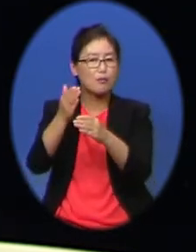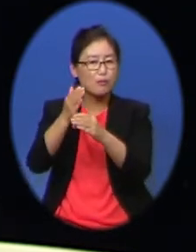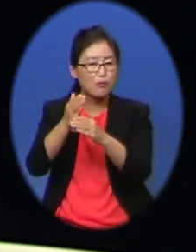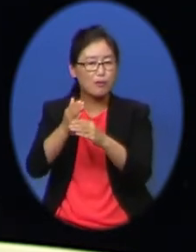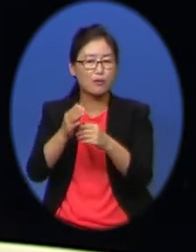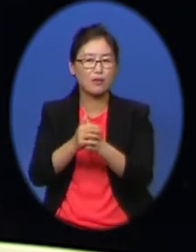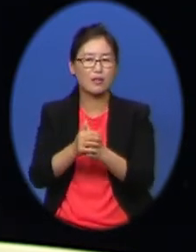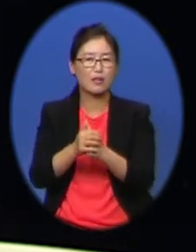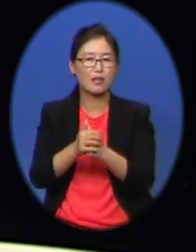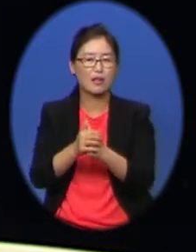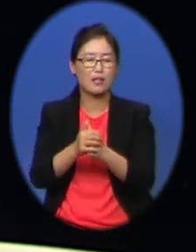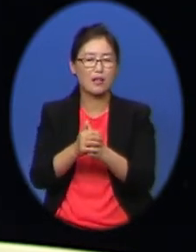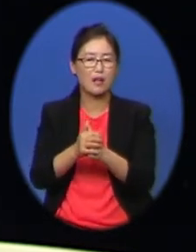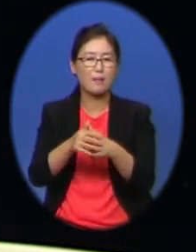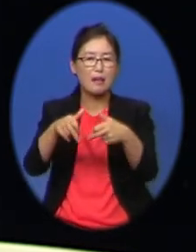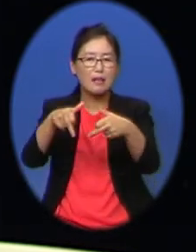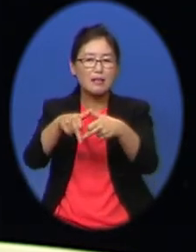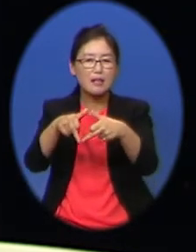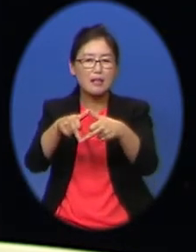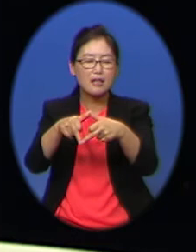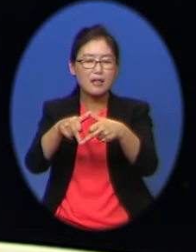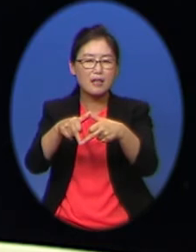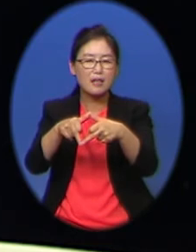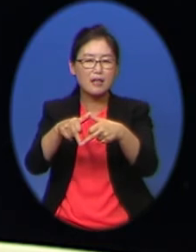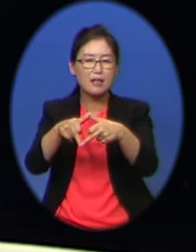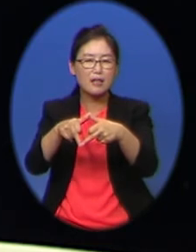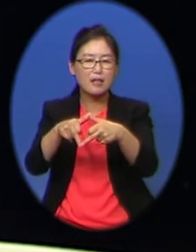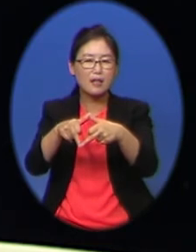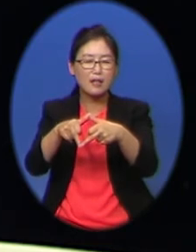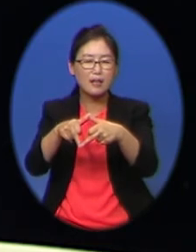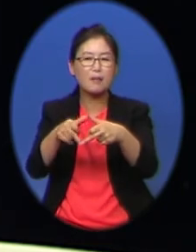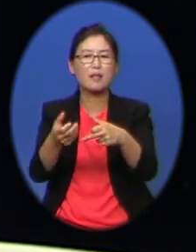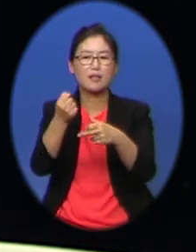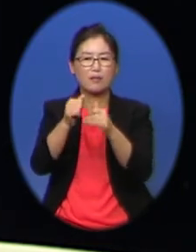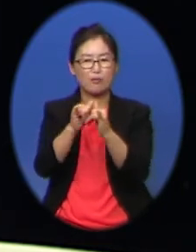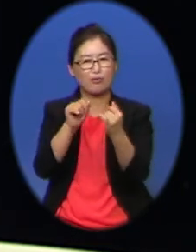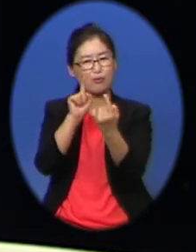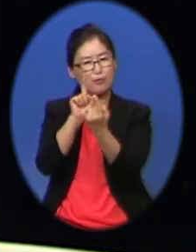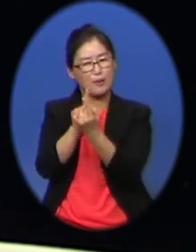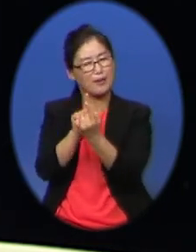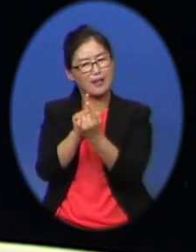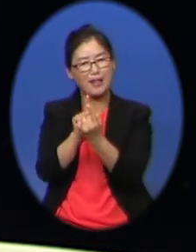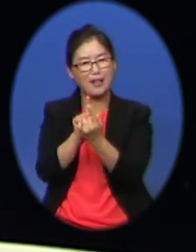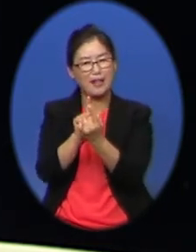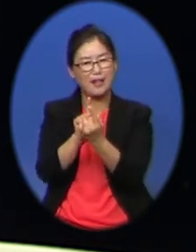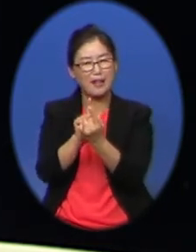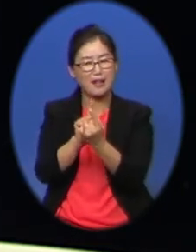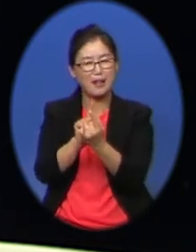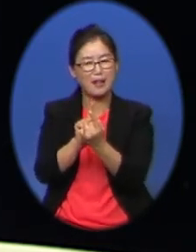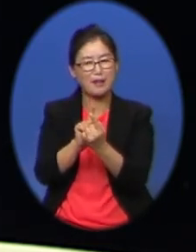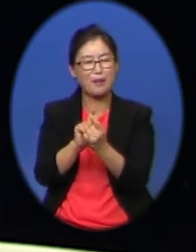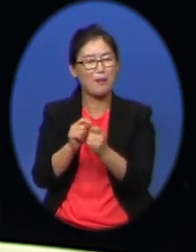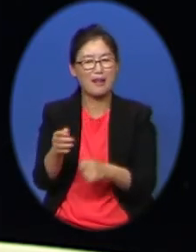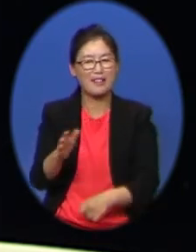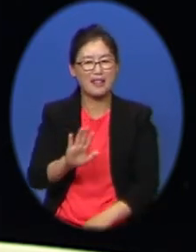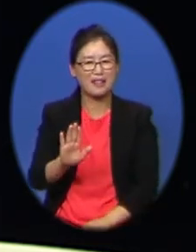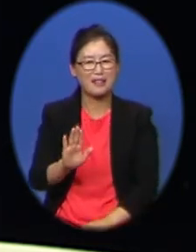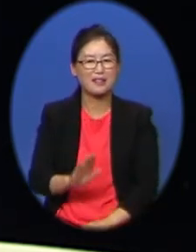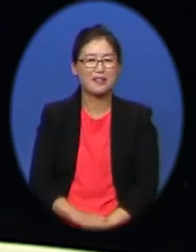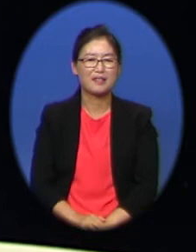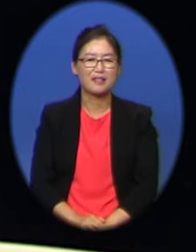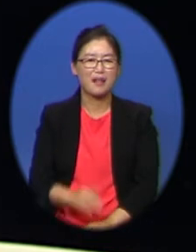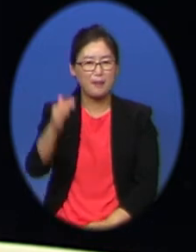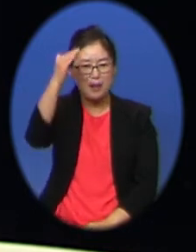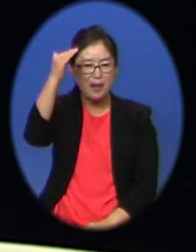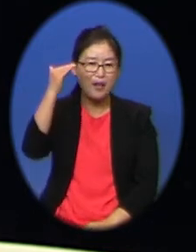직접 만나고 이야기를 들을 기회가 아쉽게도 현재까지는 없었습니다. 다만 제가 알기로는 대한민국 상위